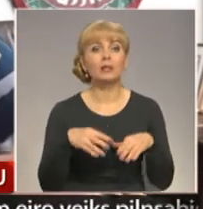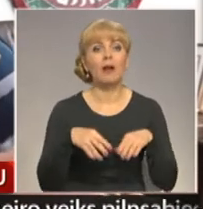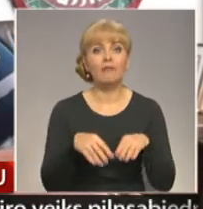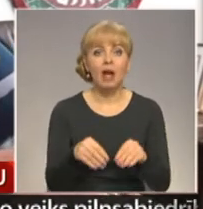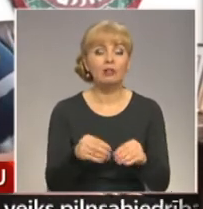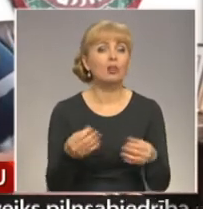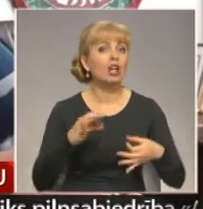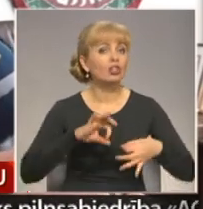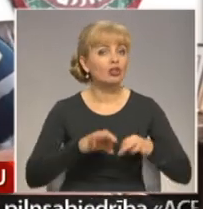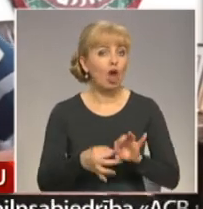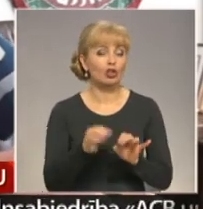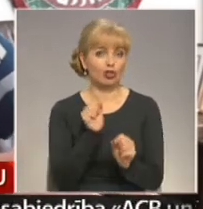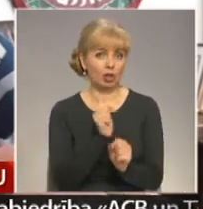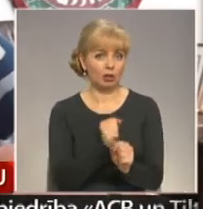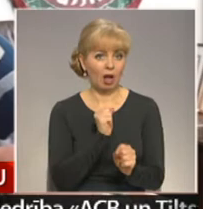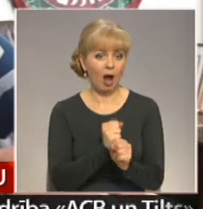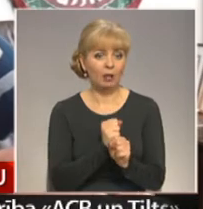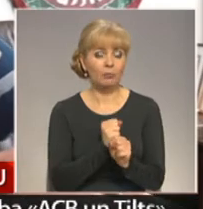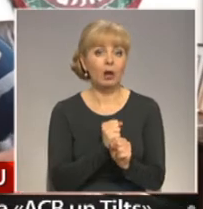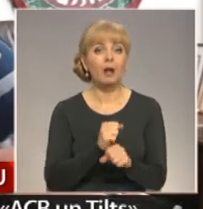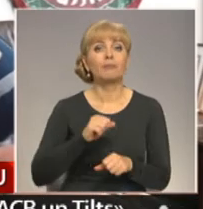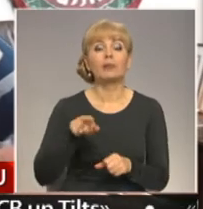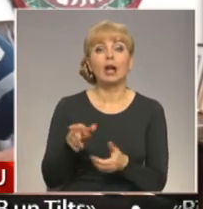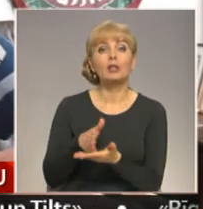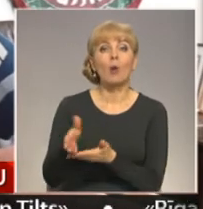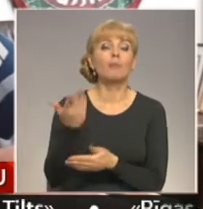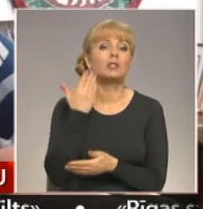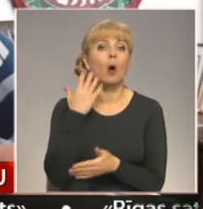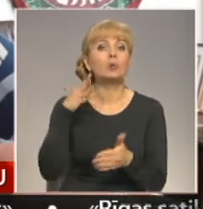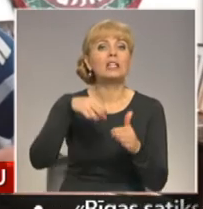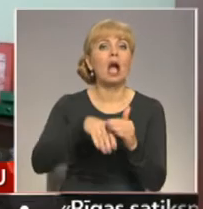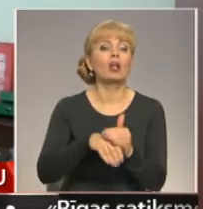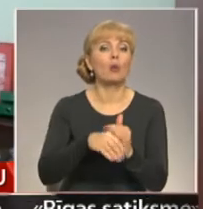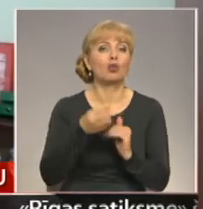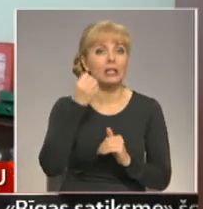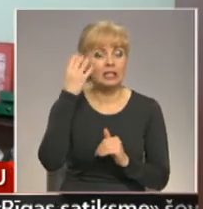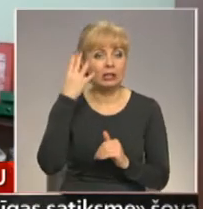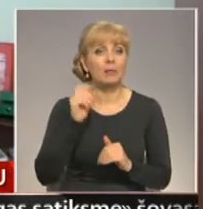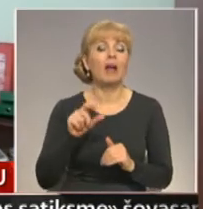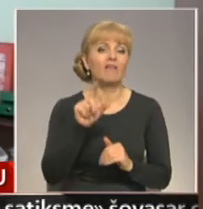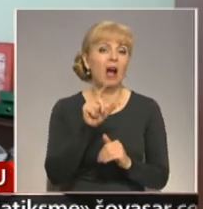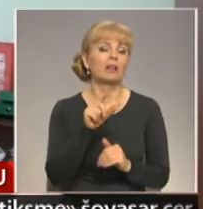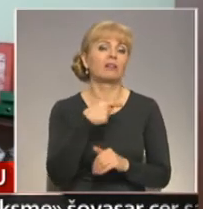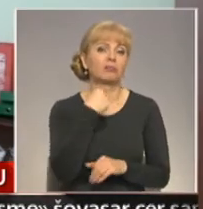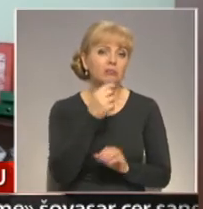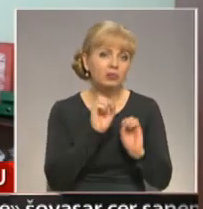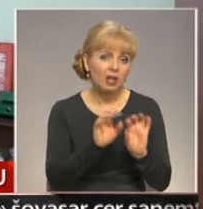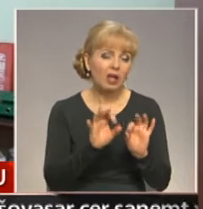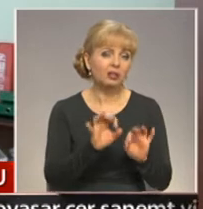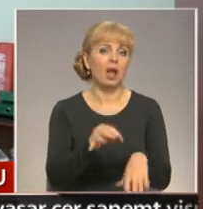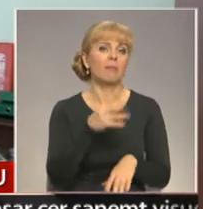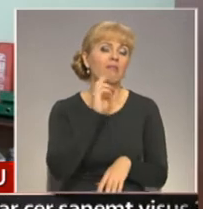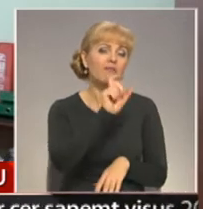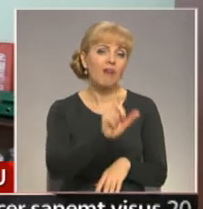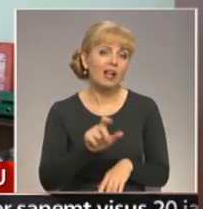tādu sarežģītu darbu, jomā, kas saucās iekļaujošā izglītība. Mēs arī vairāk kārt jau vecākus par to informējam,